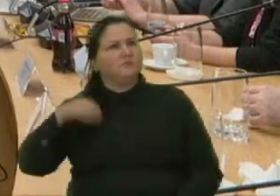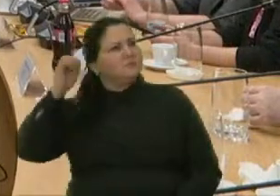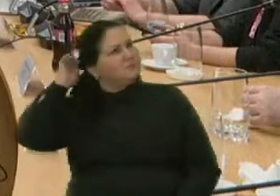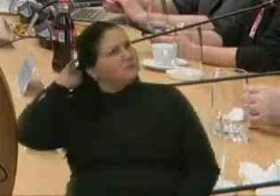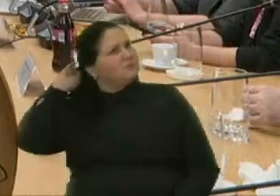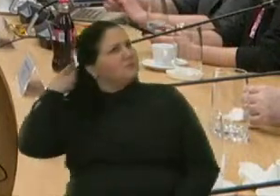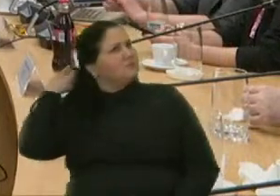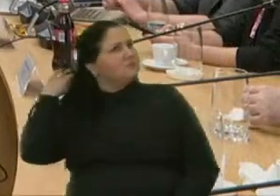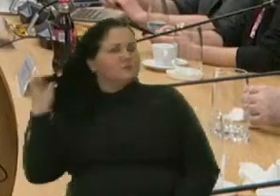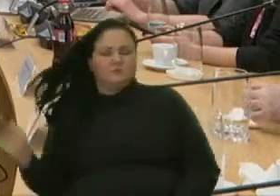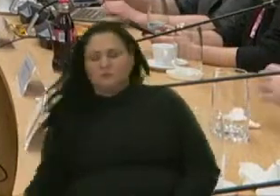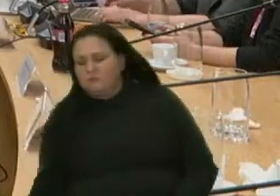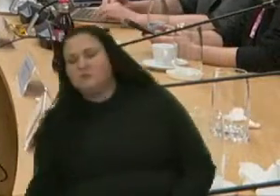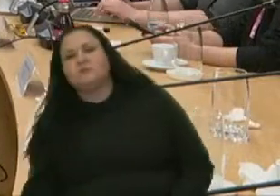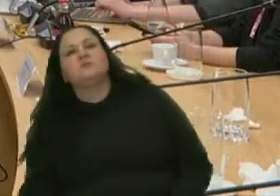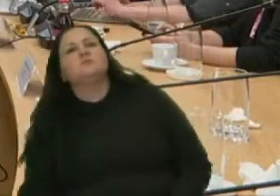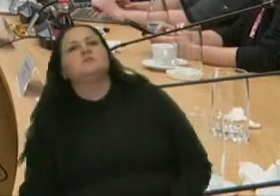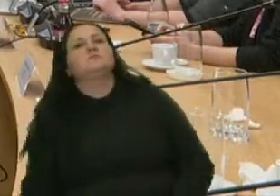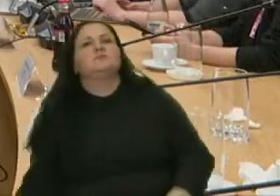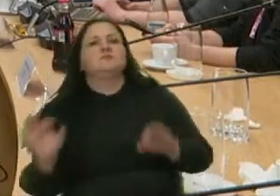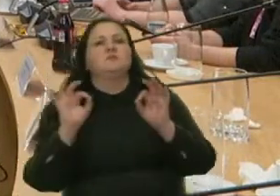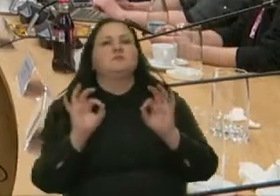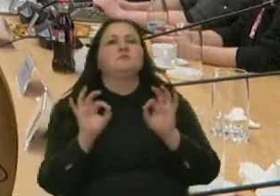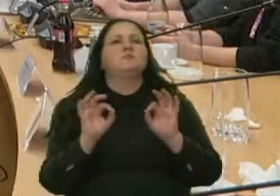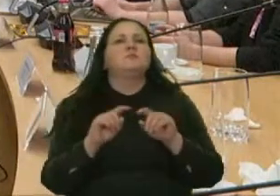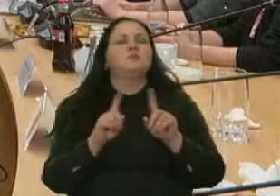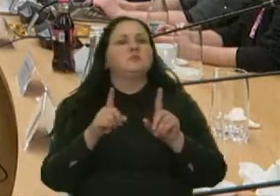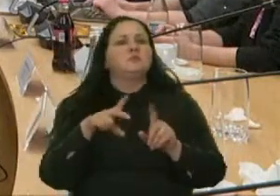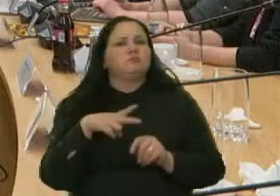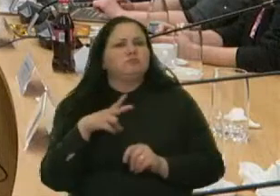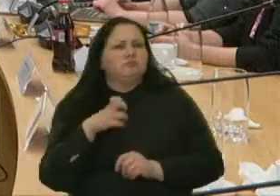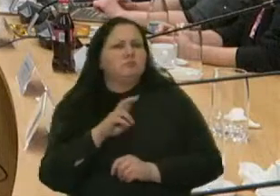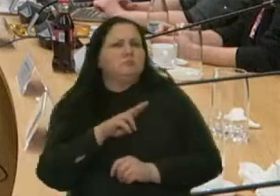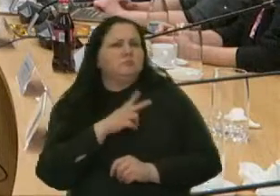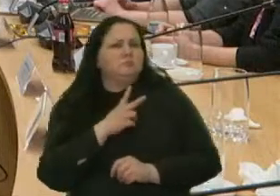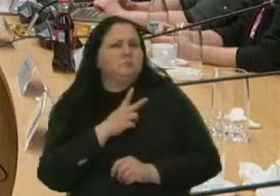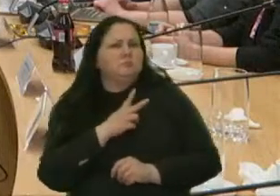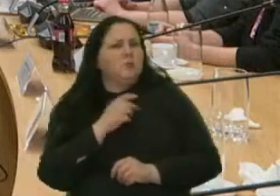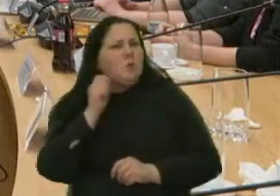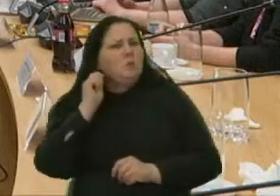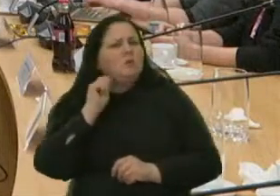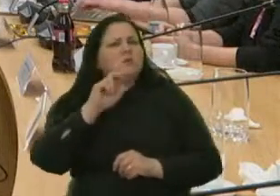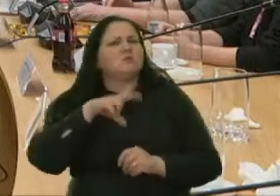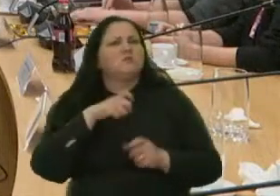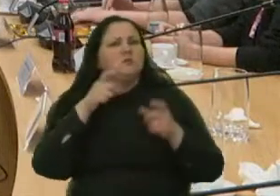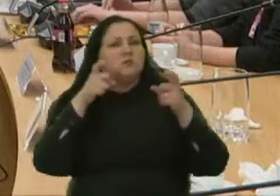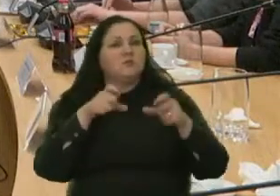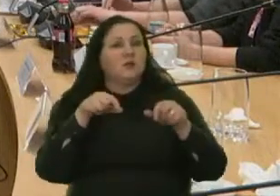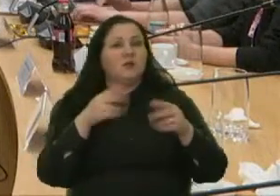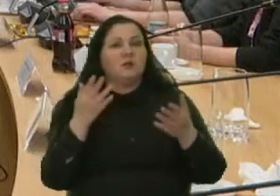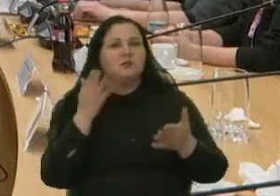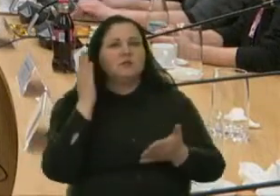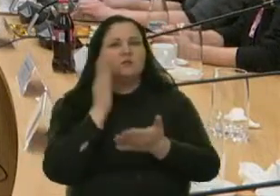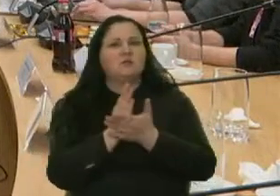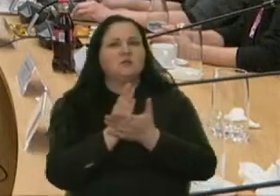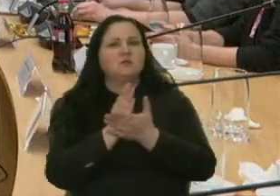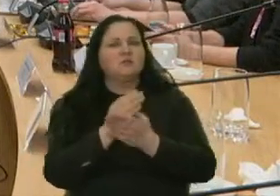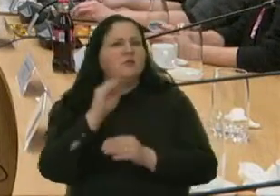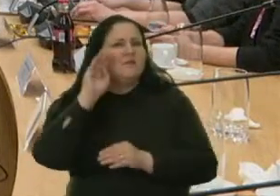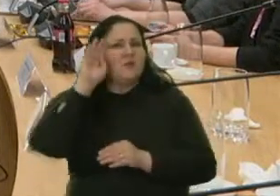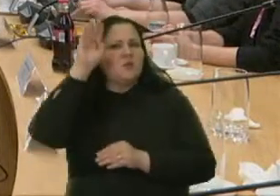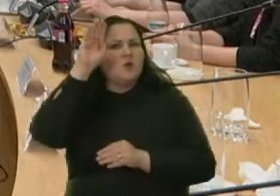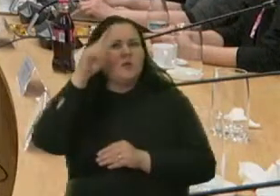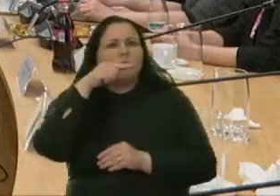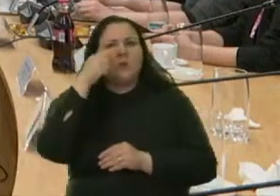i bună ziua Sunt onorat să mă aflu în această sală în care se decide viitorul